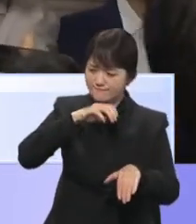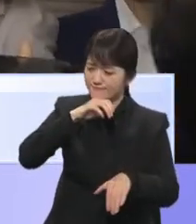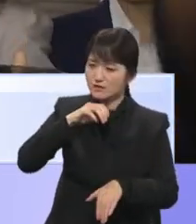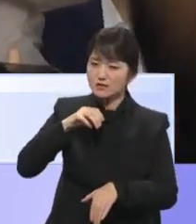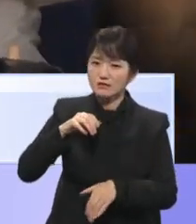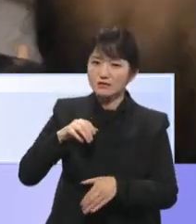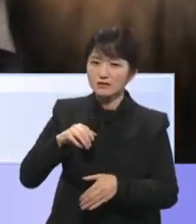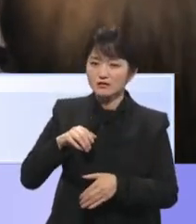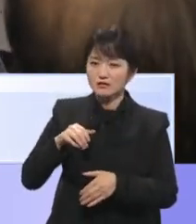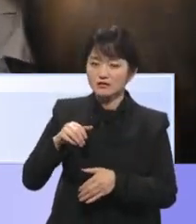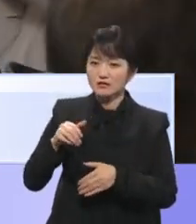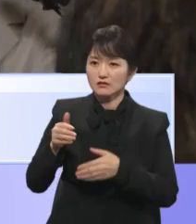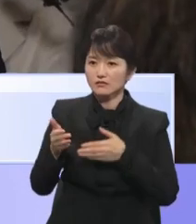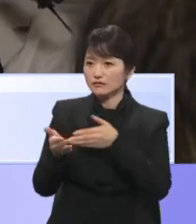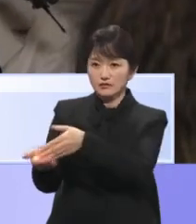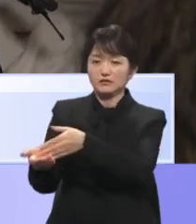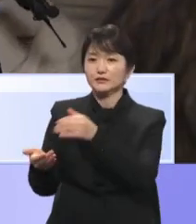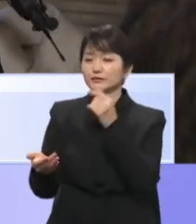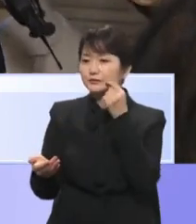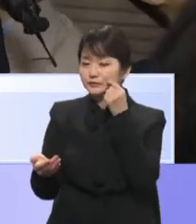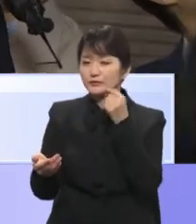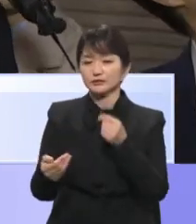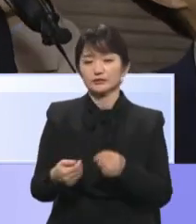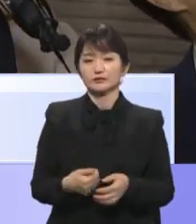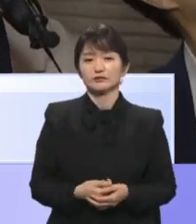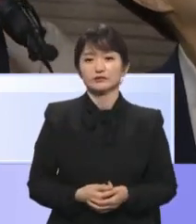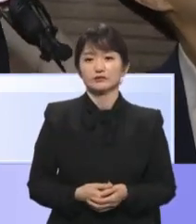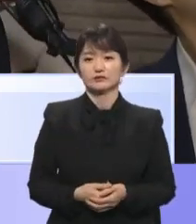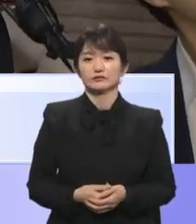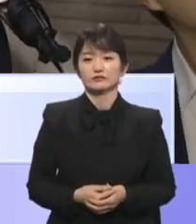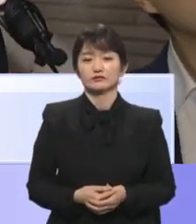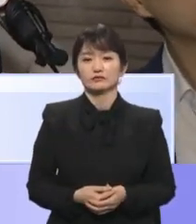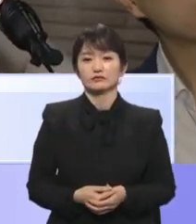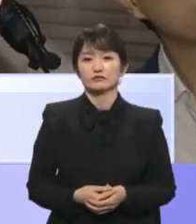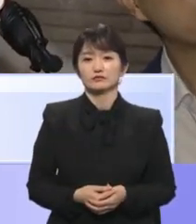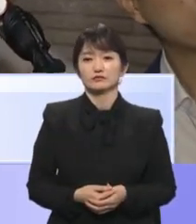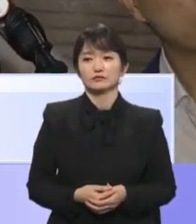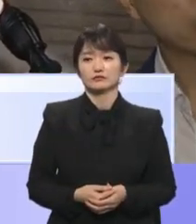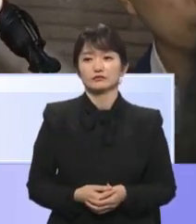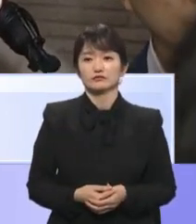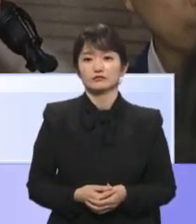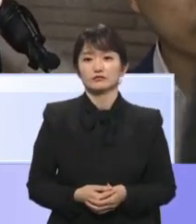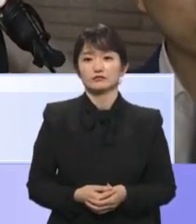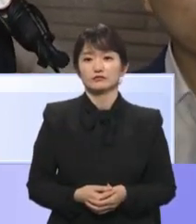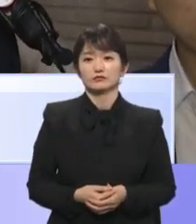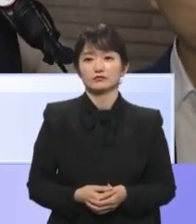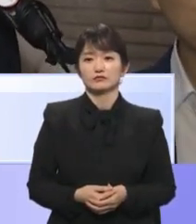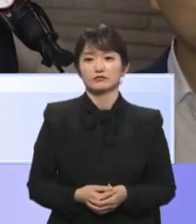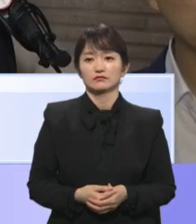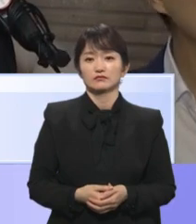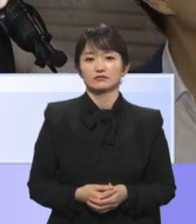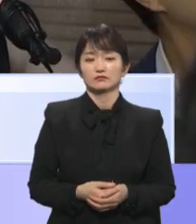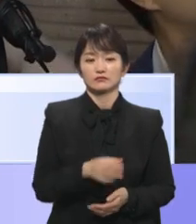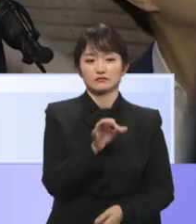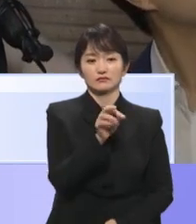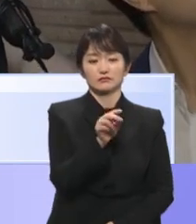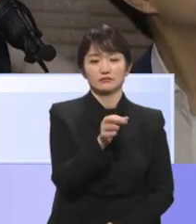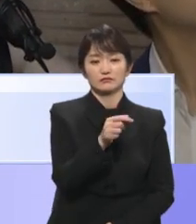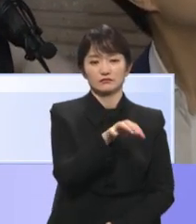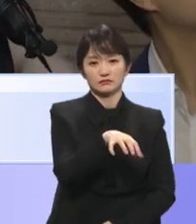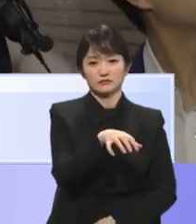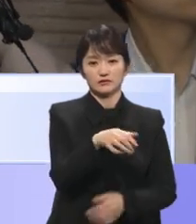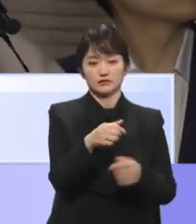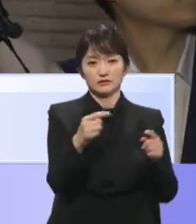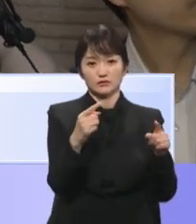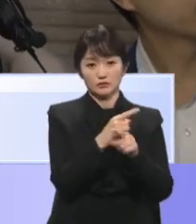선수가 굉장히 부끄러울 정도로 아무 말도 못 하고 있거든요 여기에 대해서 이분들 당연히 교체할 필요성은 높죠 그래서 교체를 하겠다고 지금